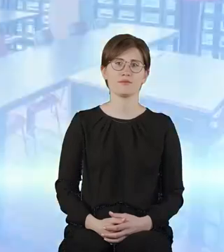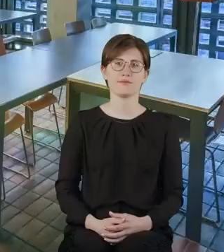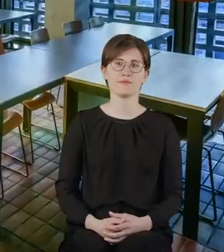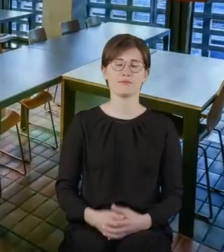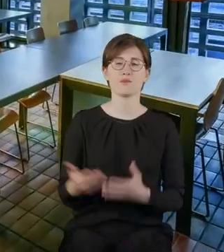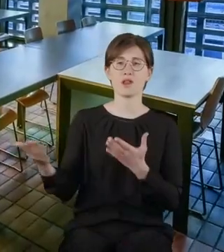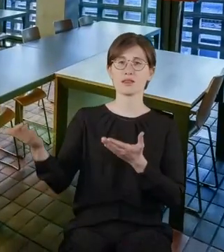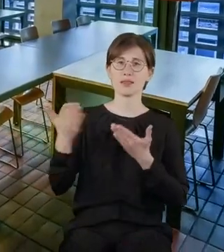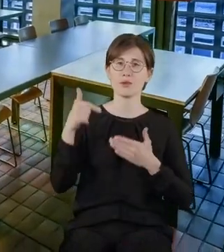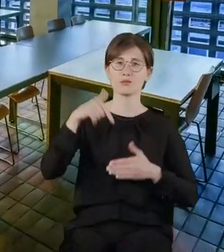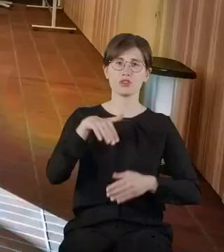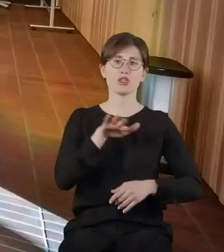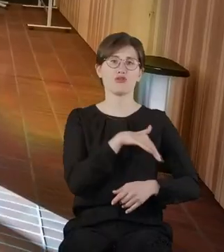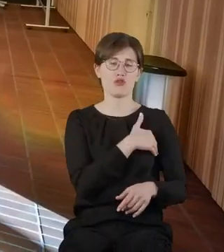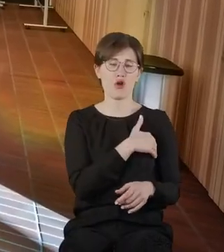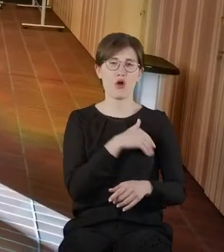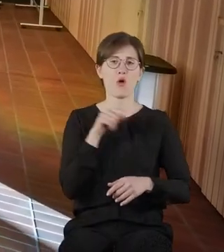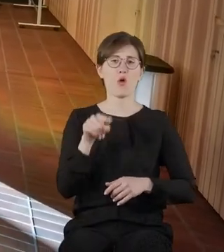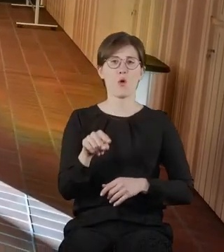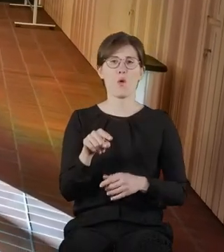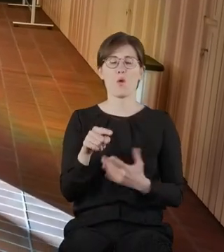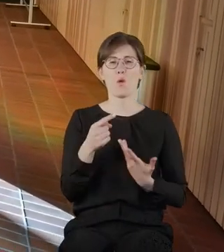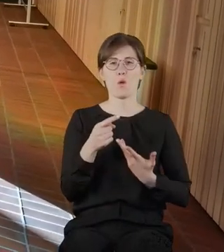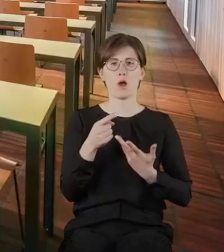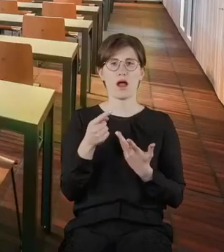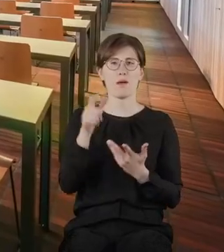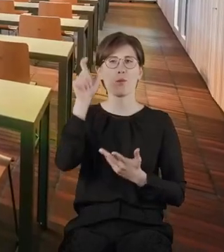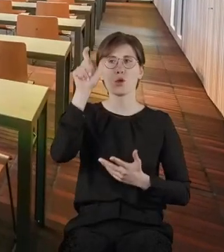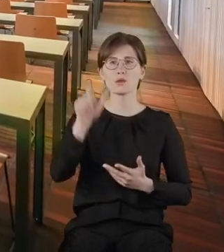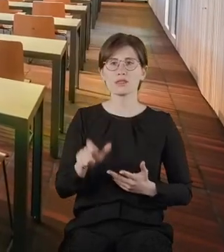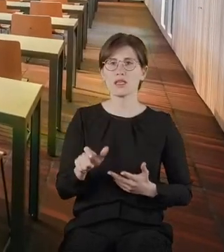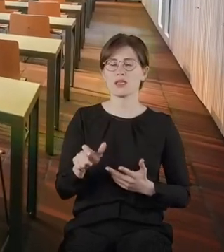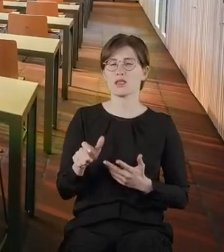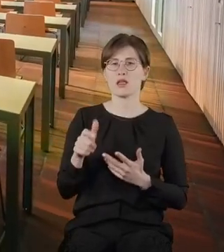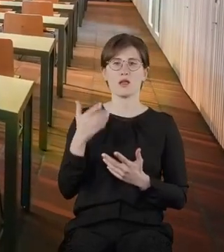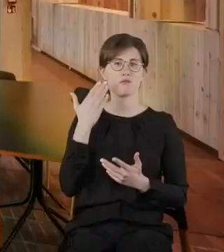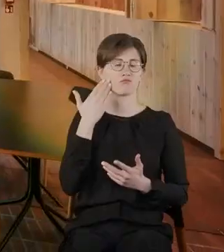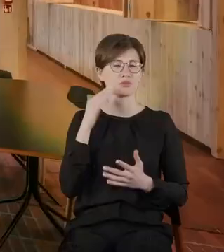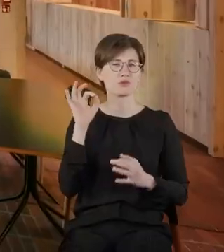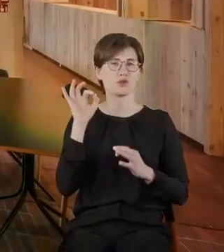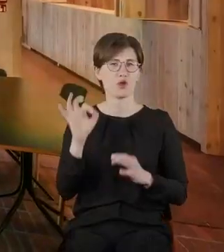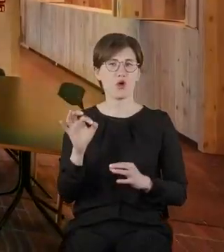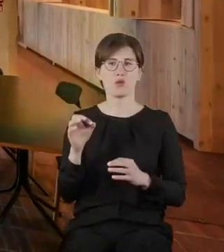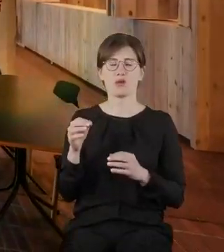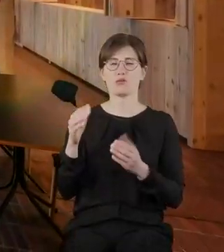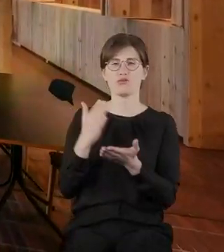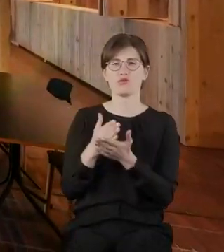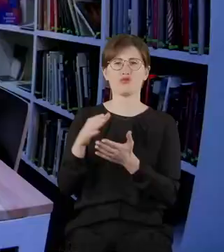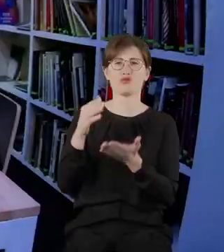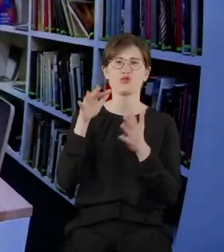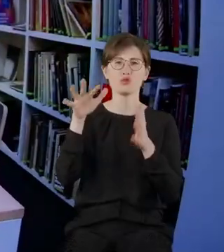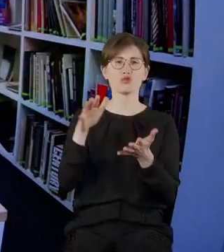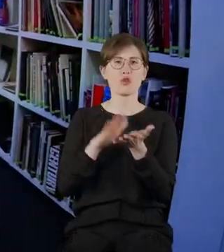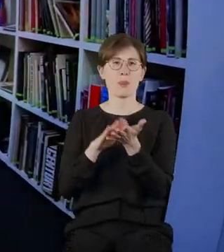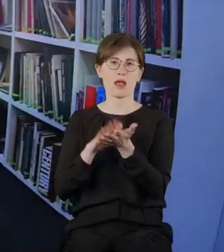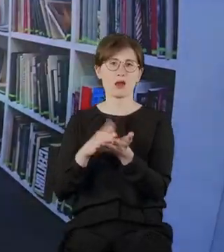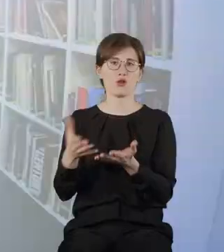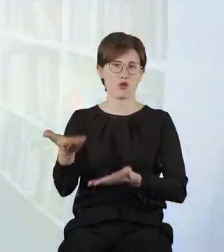atelier. Zapraszamy do szkoły, która jest w znakomitym budynku, nagrodzony licznymi nagrodami polskimi,